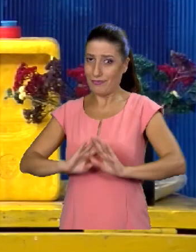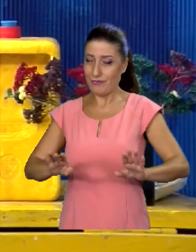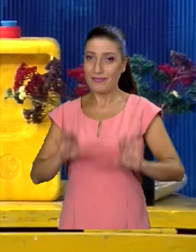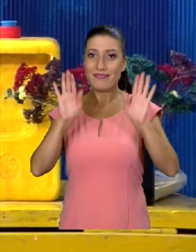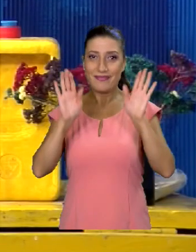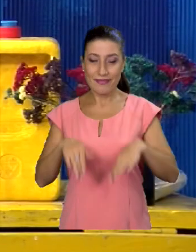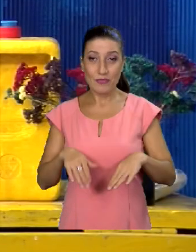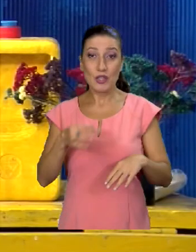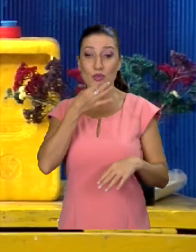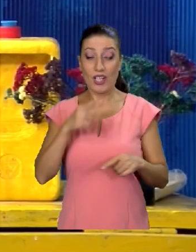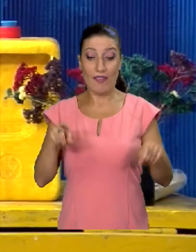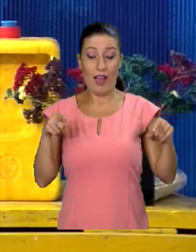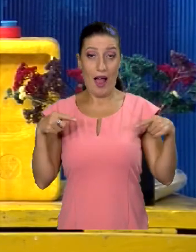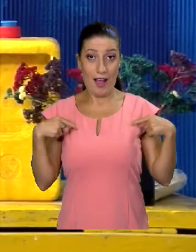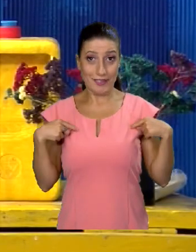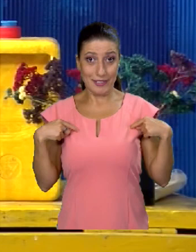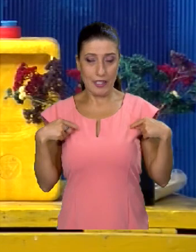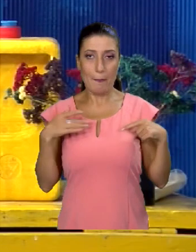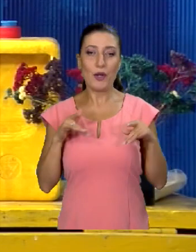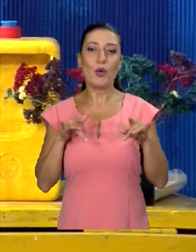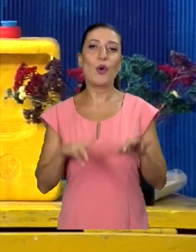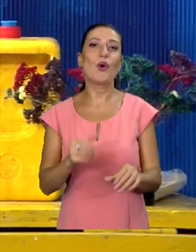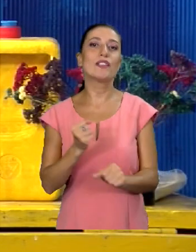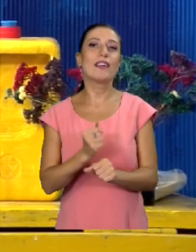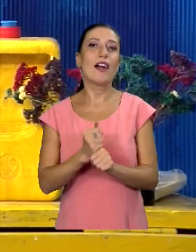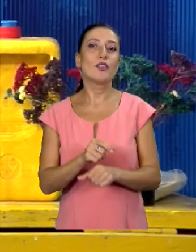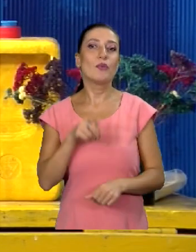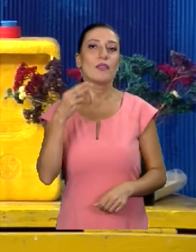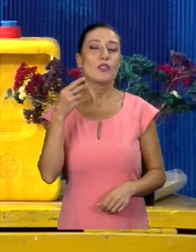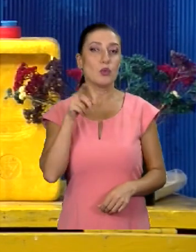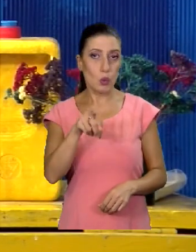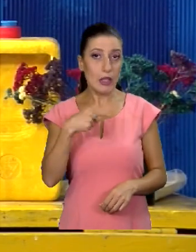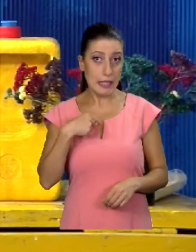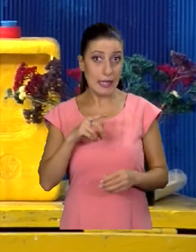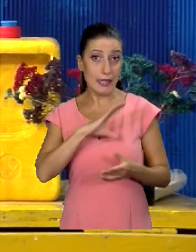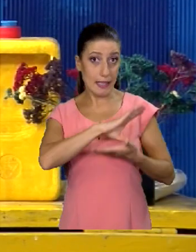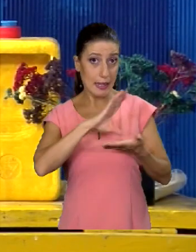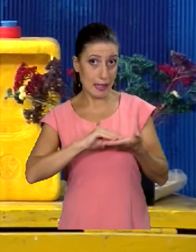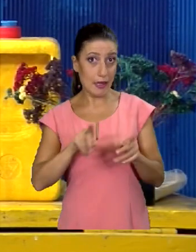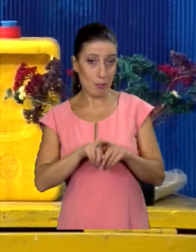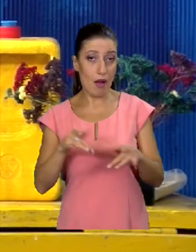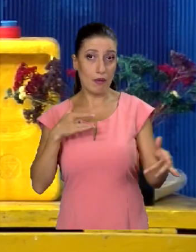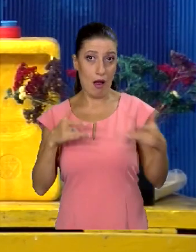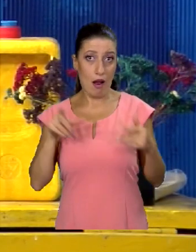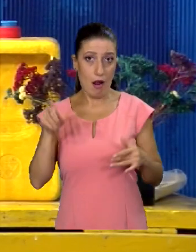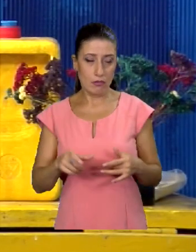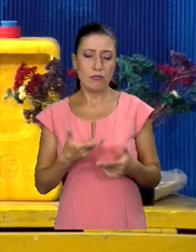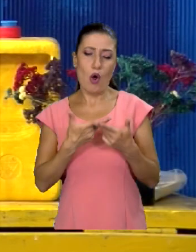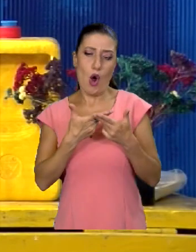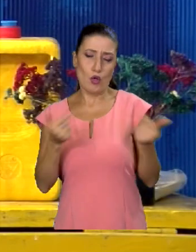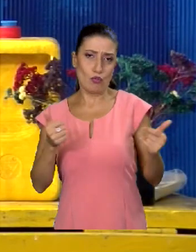արի մինչև տեղ հասնելը անցնենք մեր գործին, հա դմբլդոխ, դու էլ ես ինձ նման արտիստ։ Իհարկե արտիստ եմ